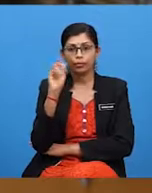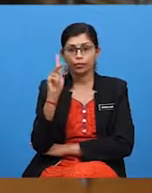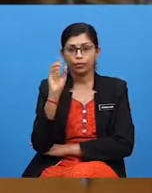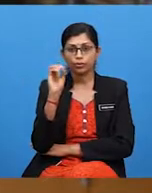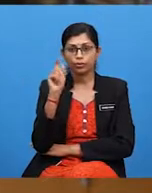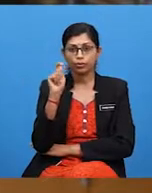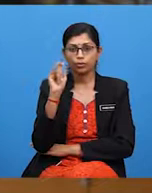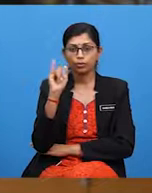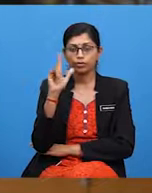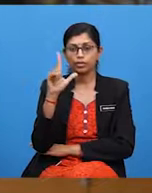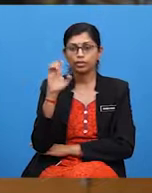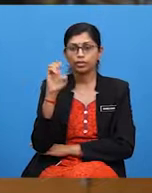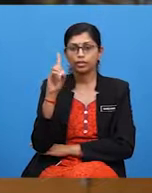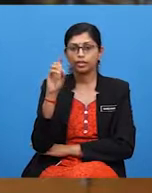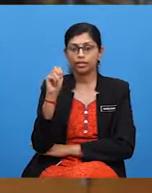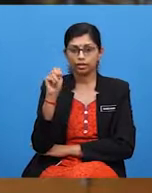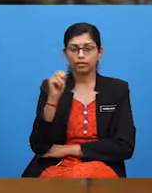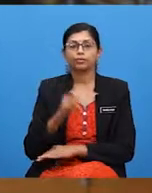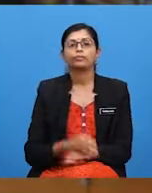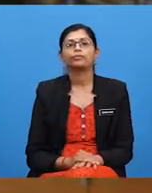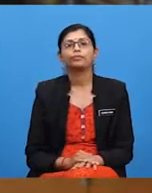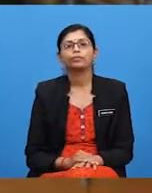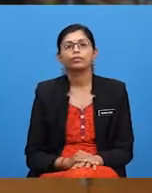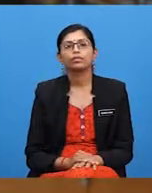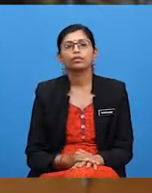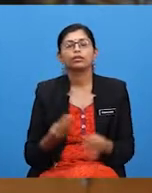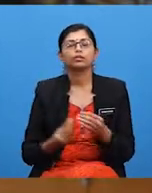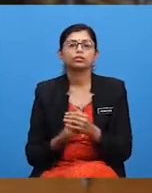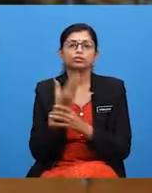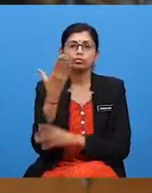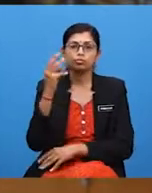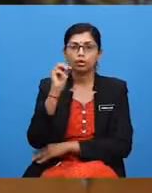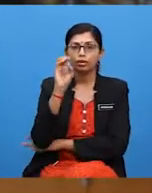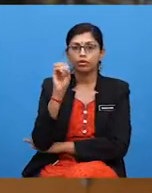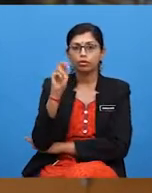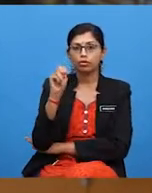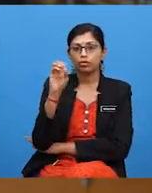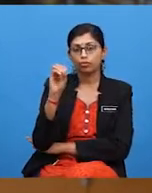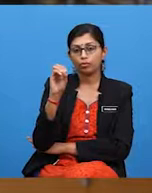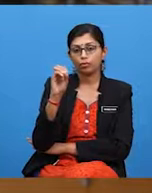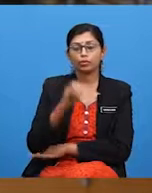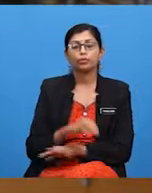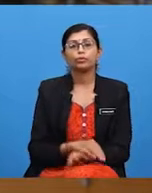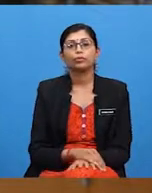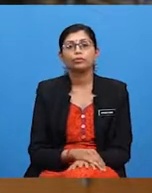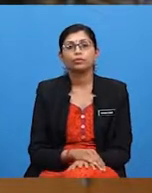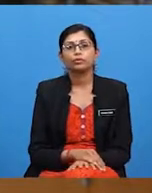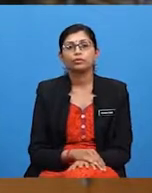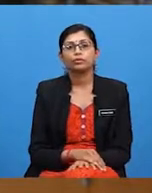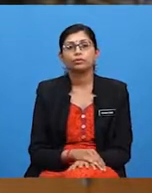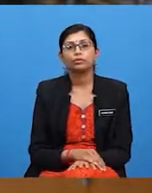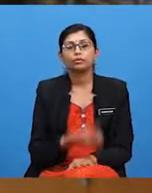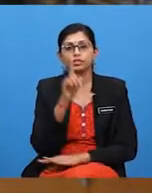Lazimnya, tumbuhan monokotiledon dan tumbuhan herba yang merupakan tumbuhan